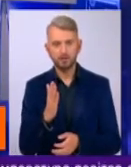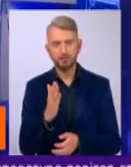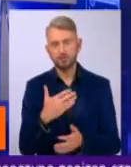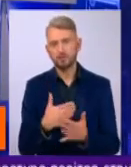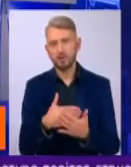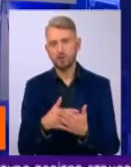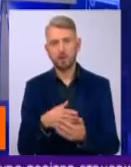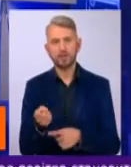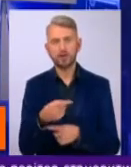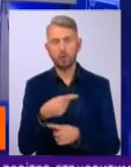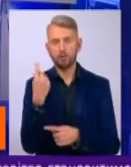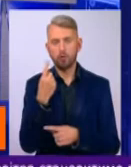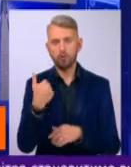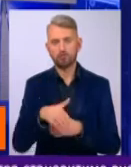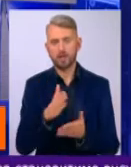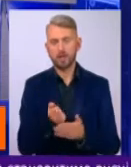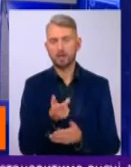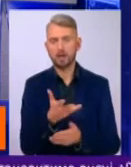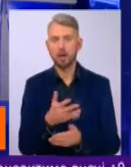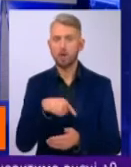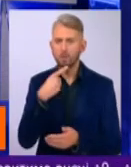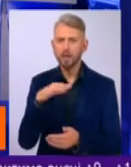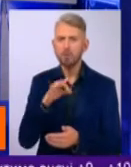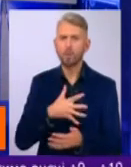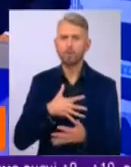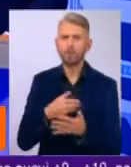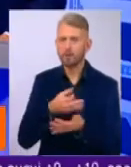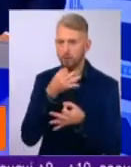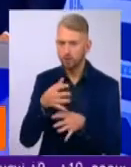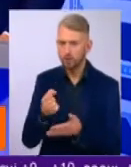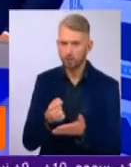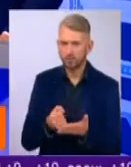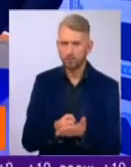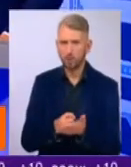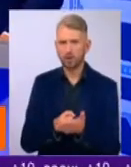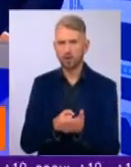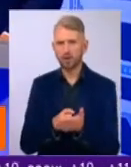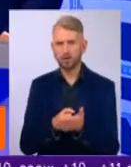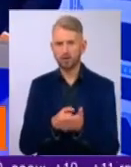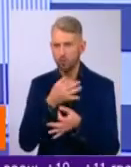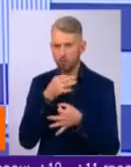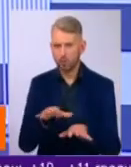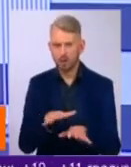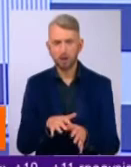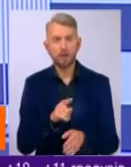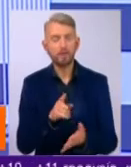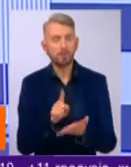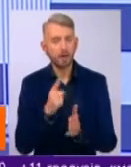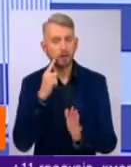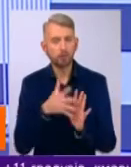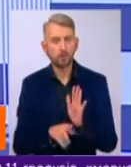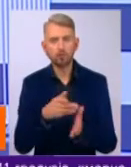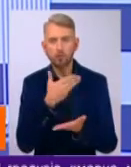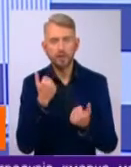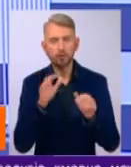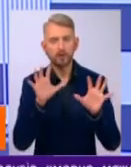Наприклад, в Тернопільській області вже є декілька. Мова йде про володіння будь-якої зброї, гладкоствольної, нарізної, немає значення. Ви маєте зрозуміти, що не